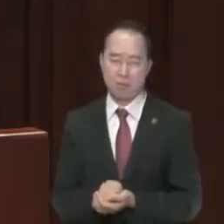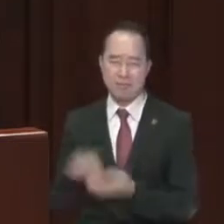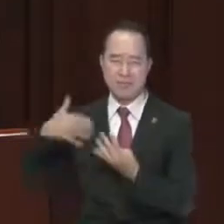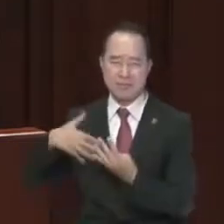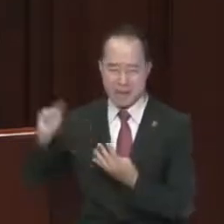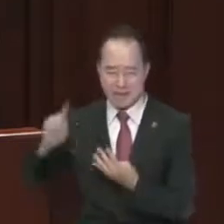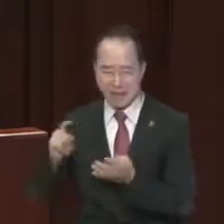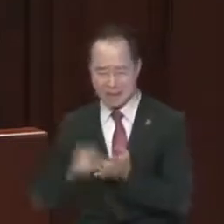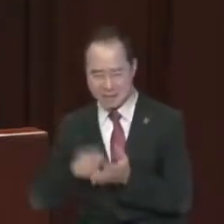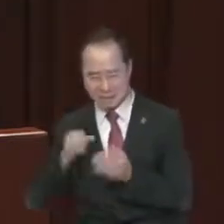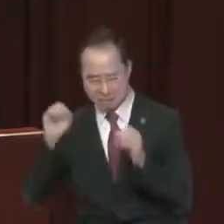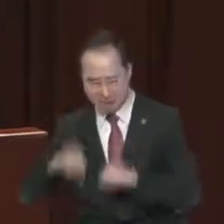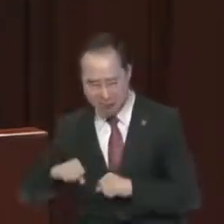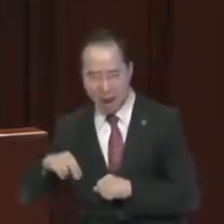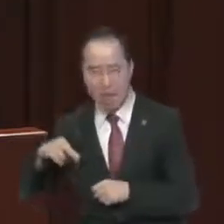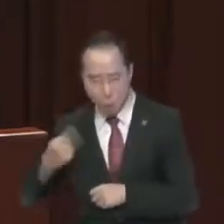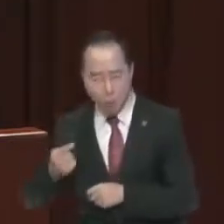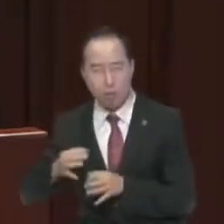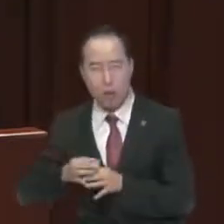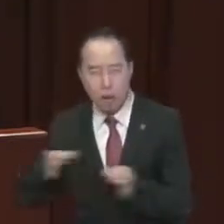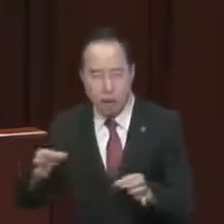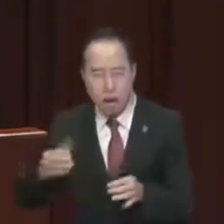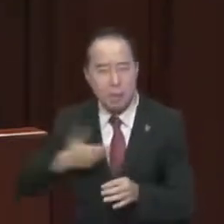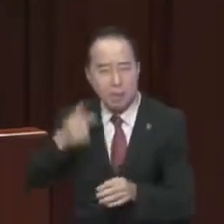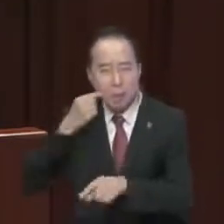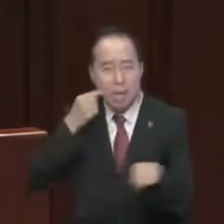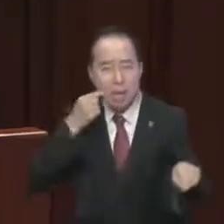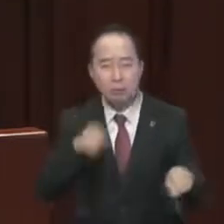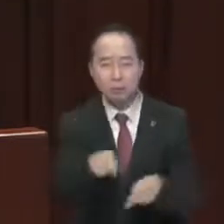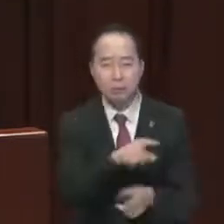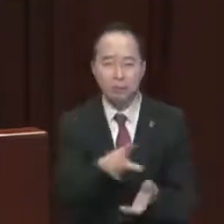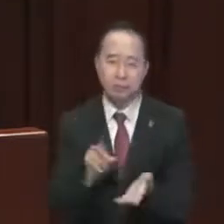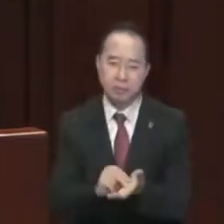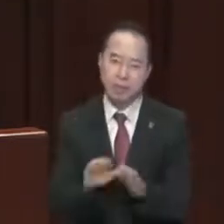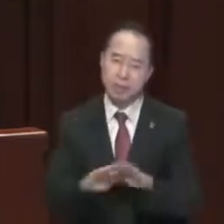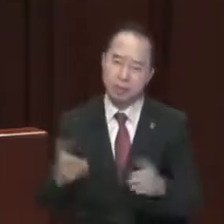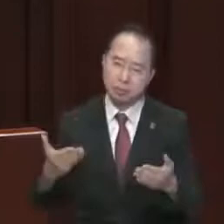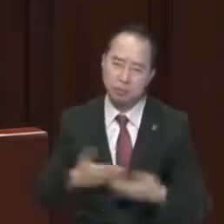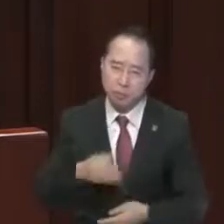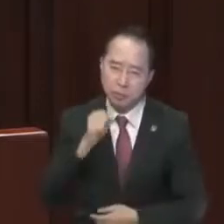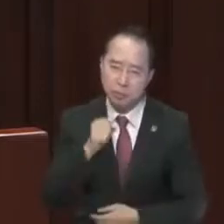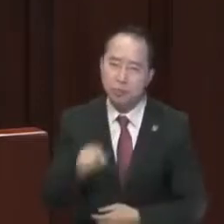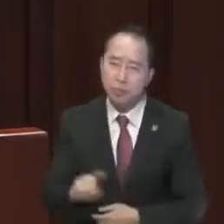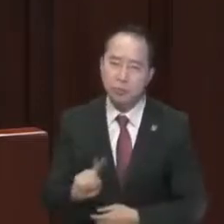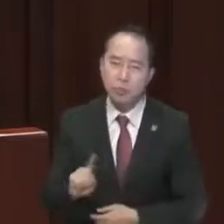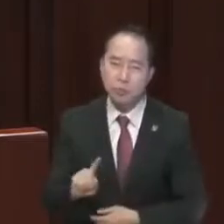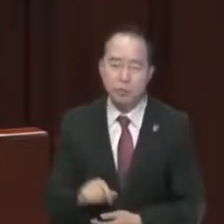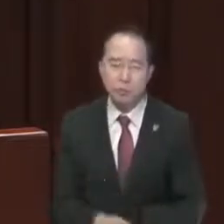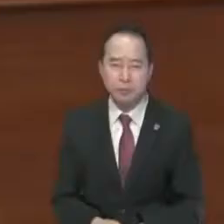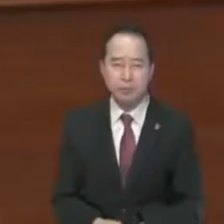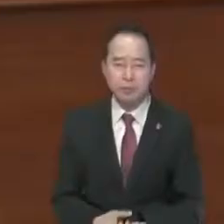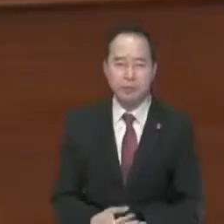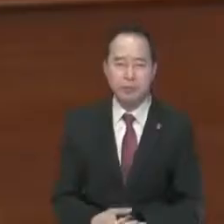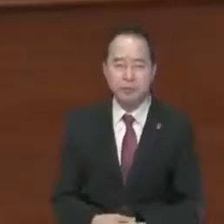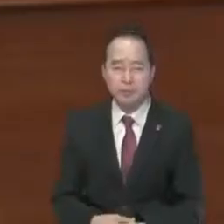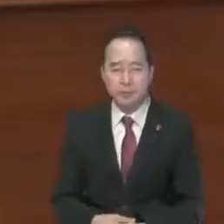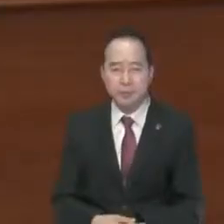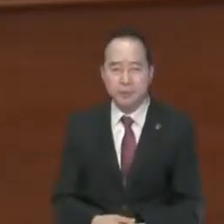39세 여성과 같은 혹은 비슷한 처지에 있는 분들의 문제 해결을 해주셔야 될 것 같습니다. 어떻게 하실 계획이십니까? 예,